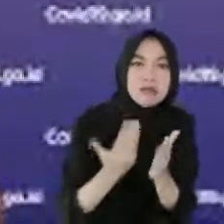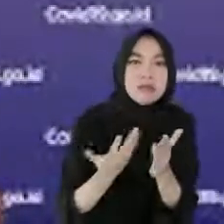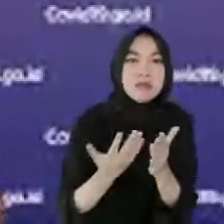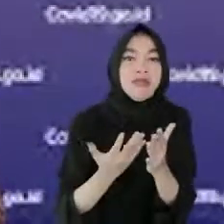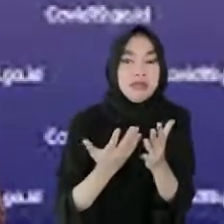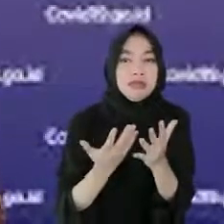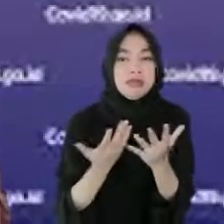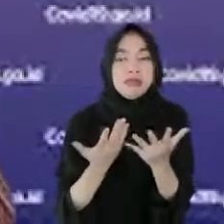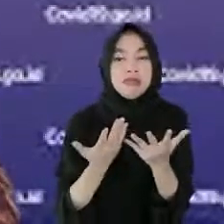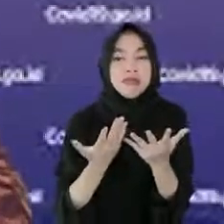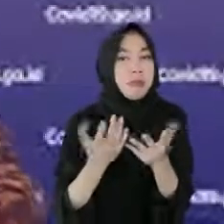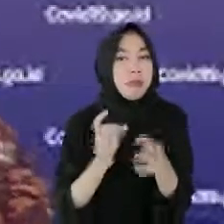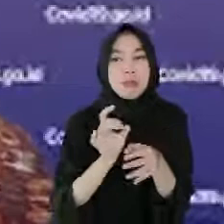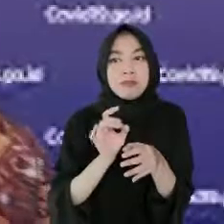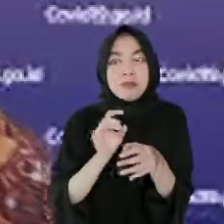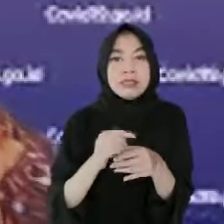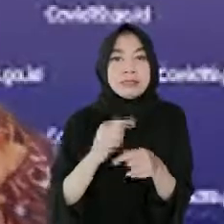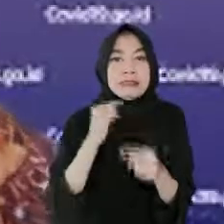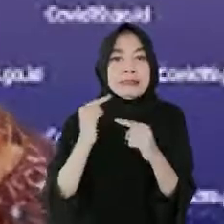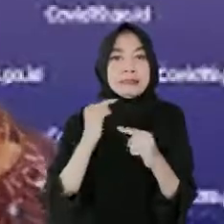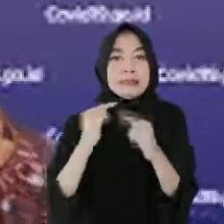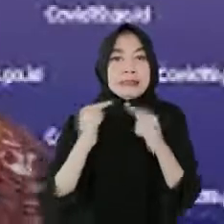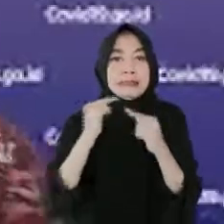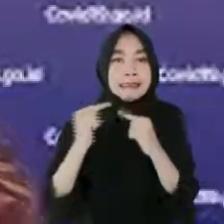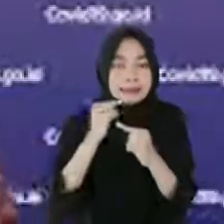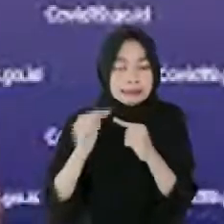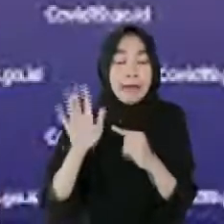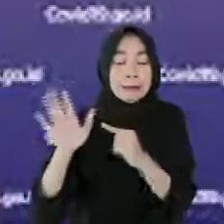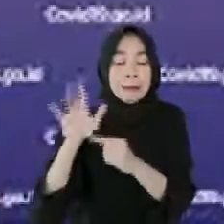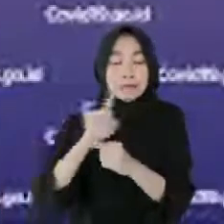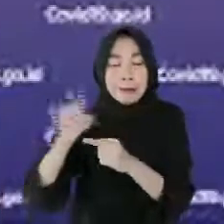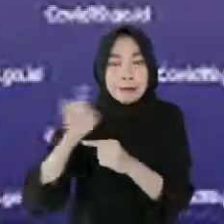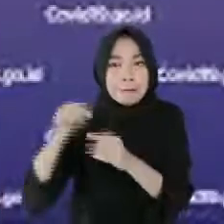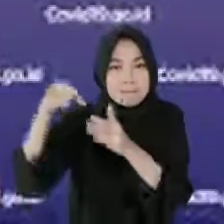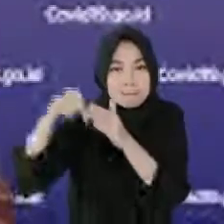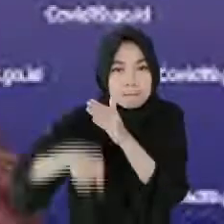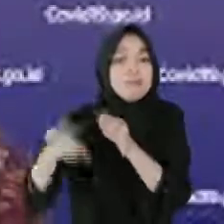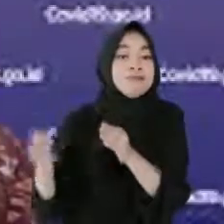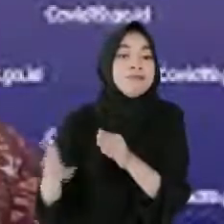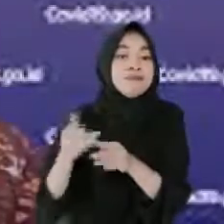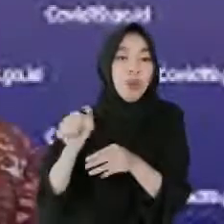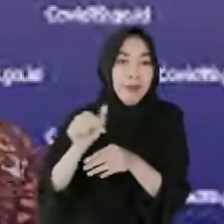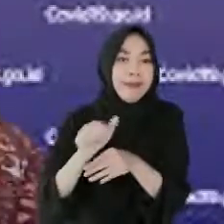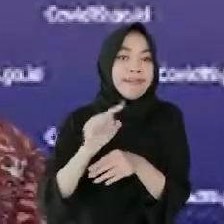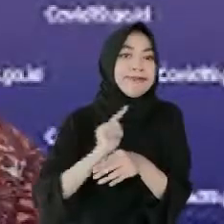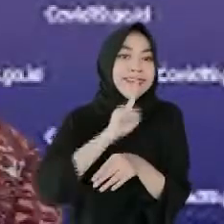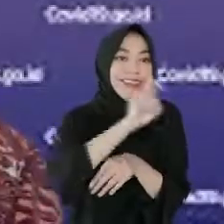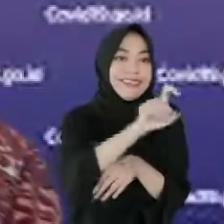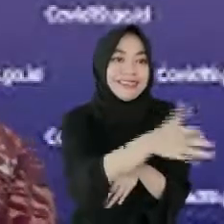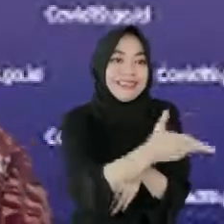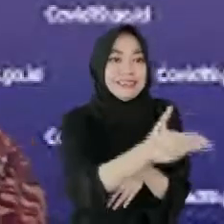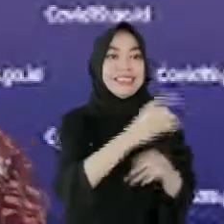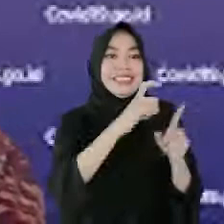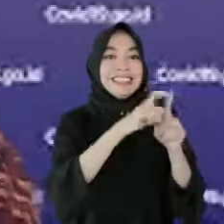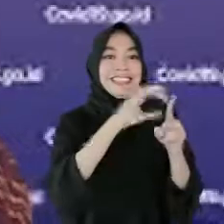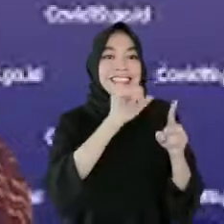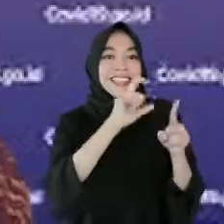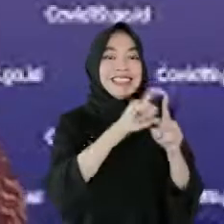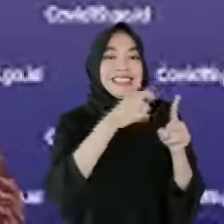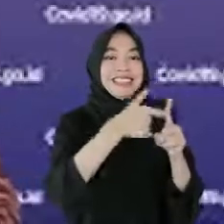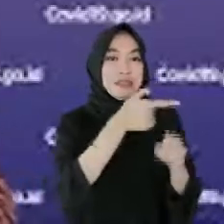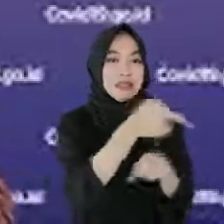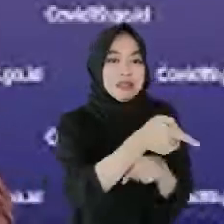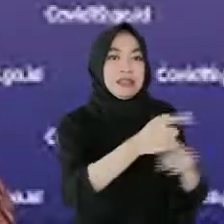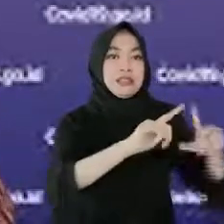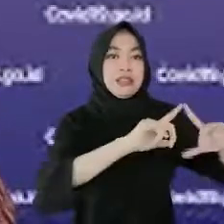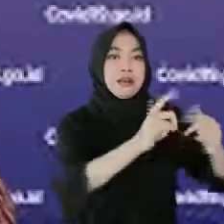sebagainya Tapi sebelumnya saya akan ke Pak Didik dulu Pak Didik Bagaimana kerjasama